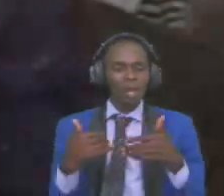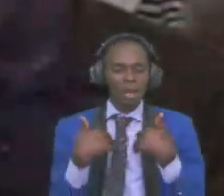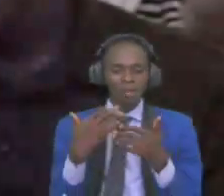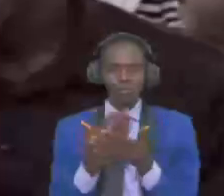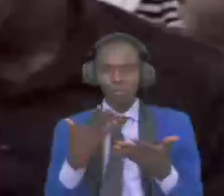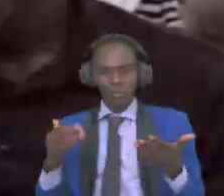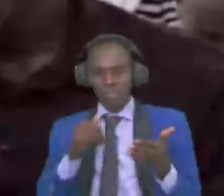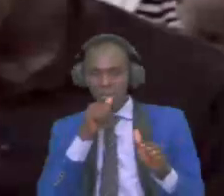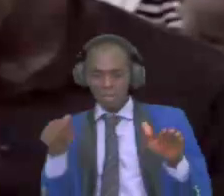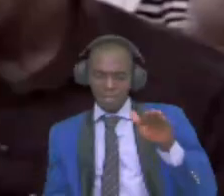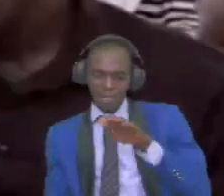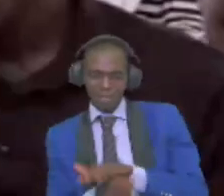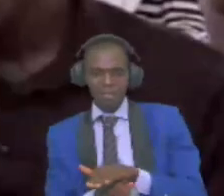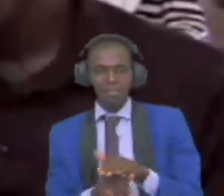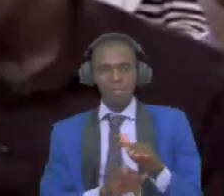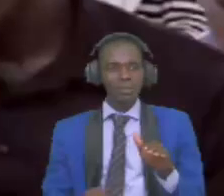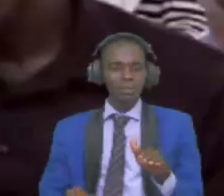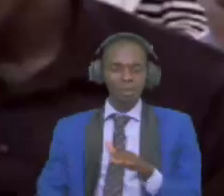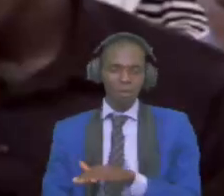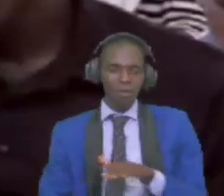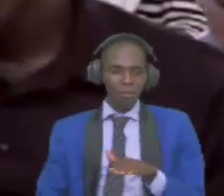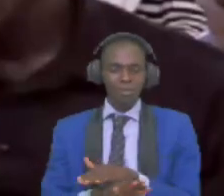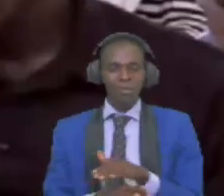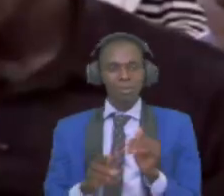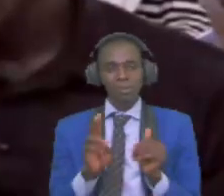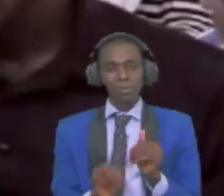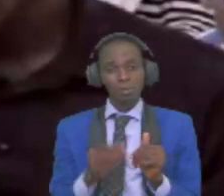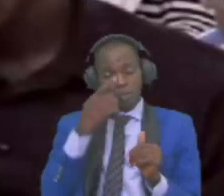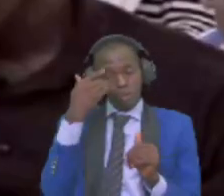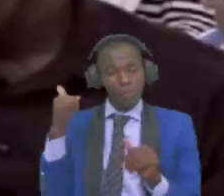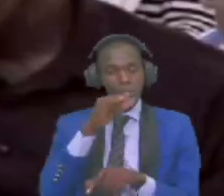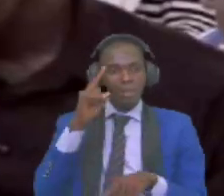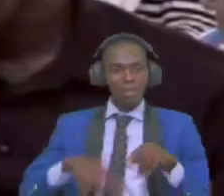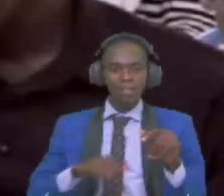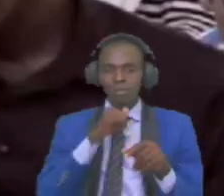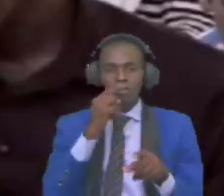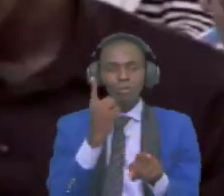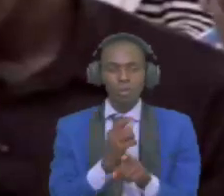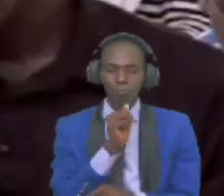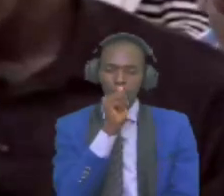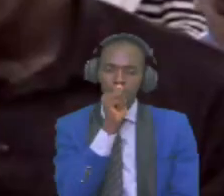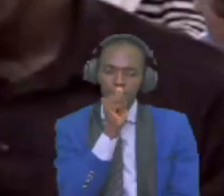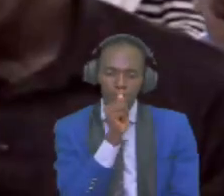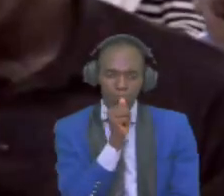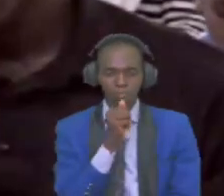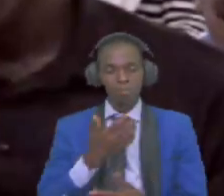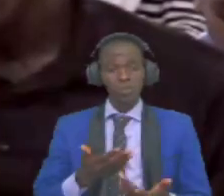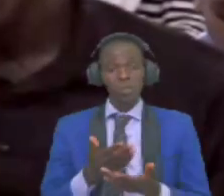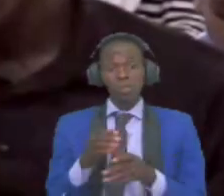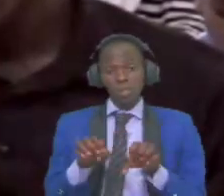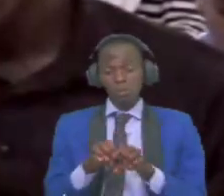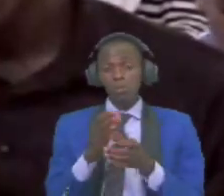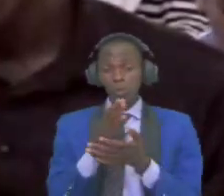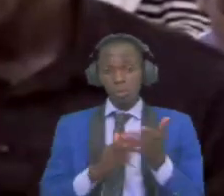quelque chose sous la moquette parce qu'ils ne peuvent pas supporter certains